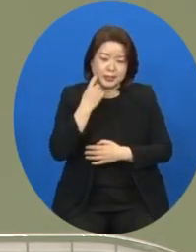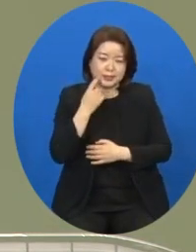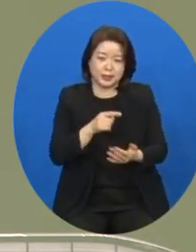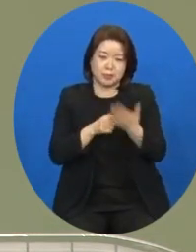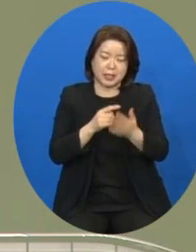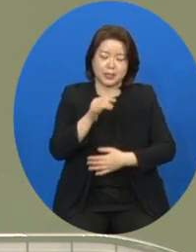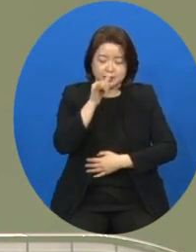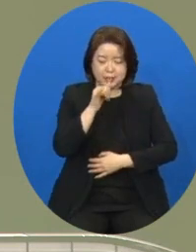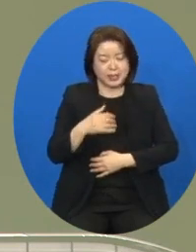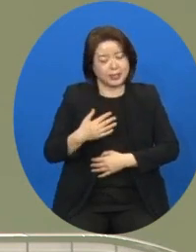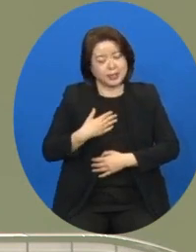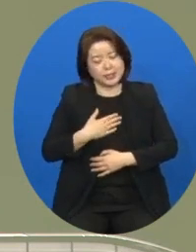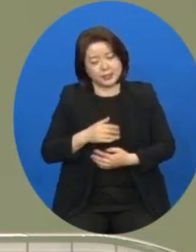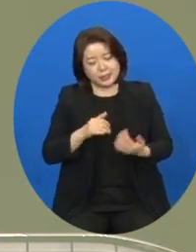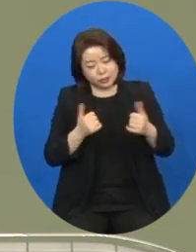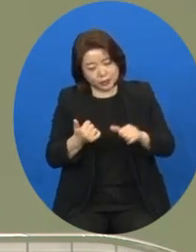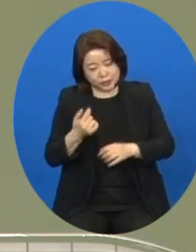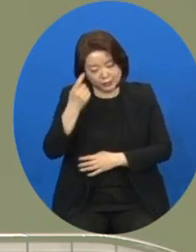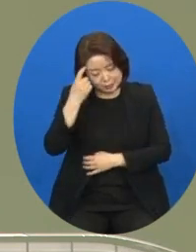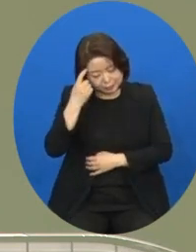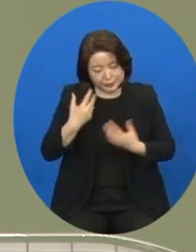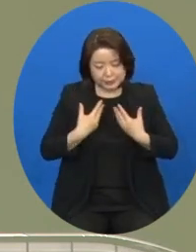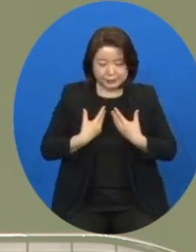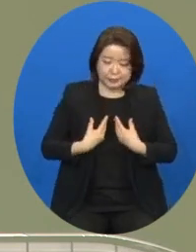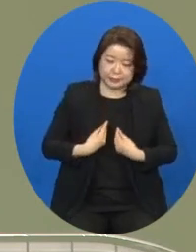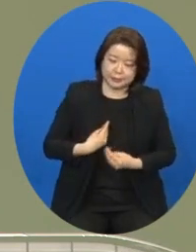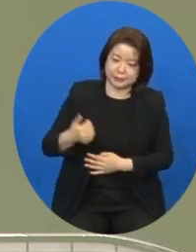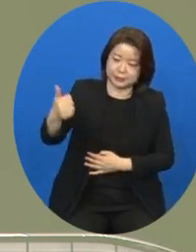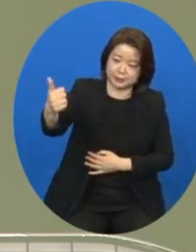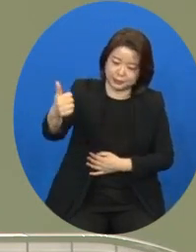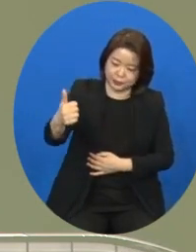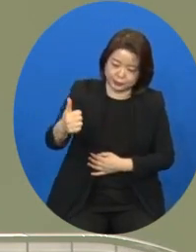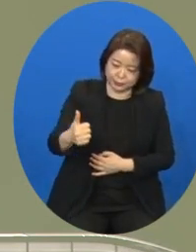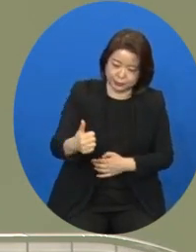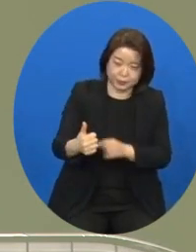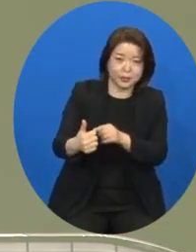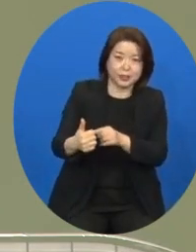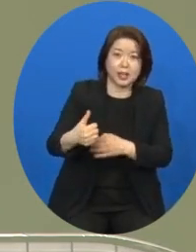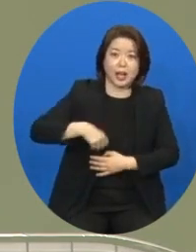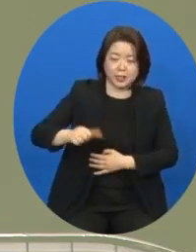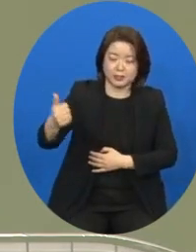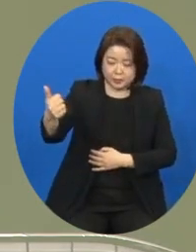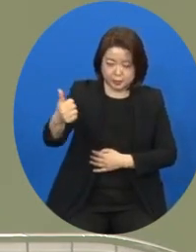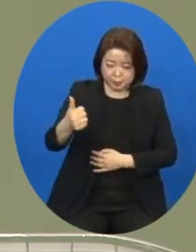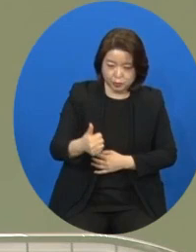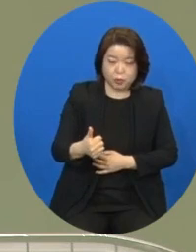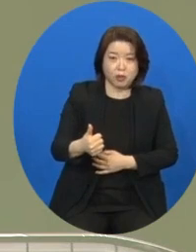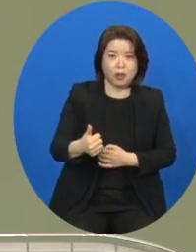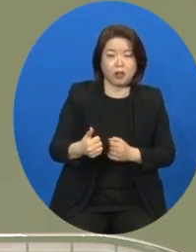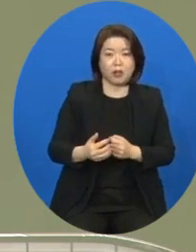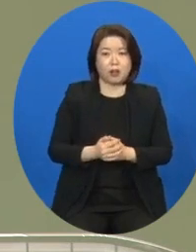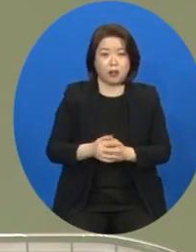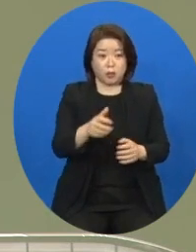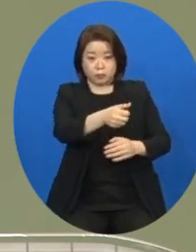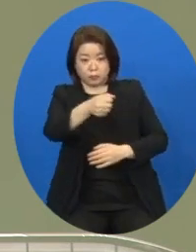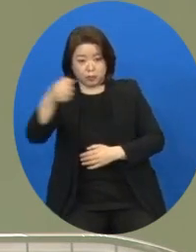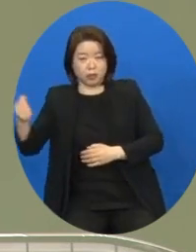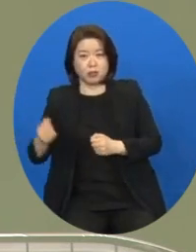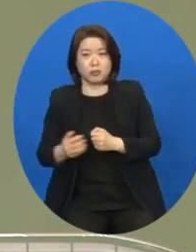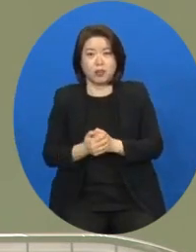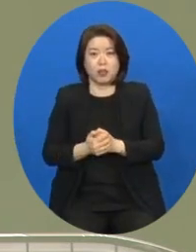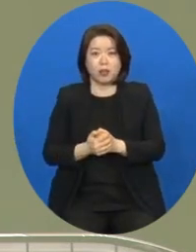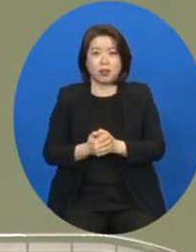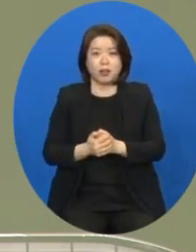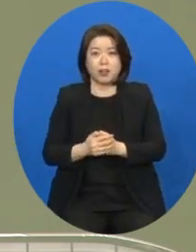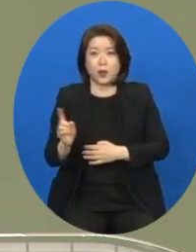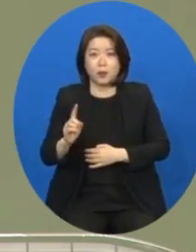죽었다. 그러고는 완전히 흙빛이 되어가지고 아이가 집으로 들어오는데 세상에